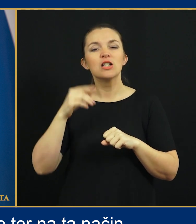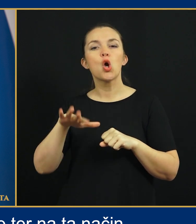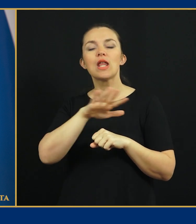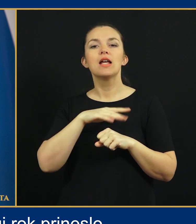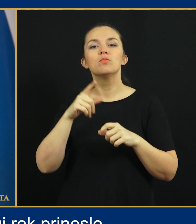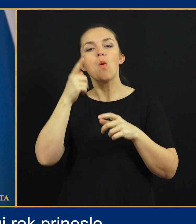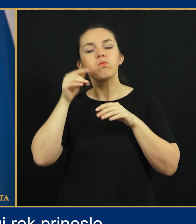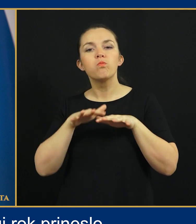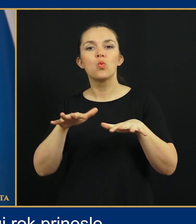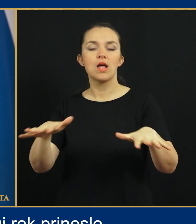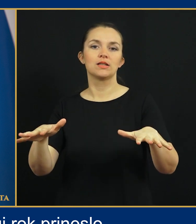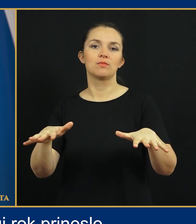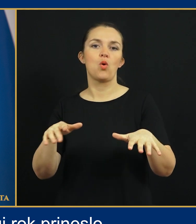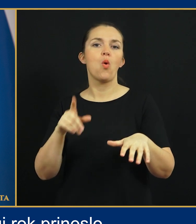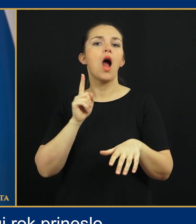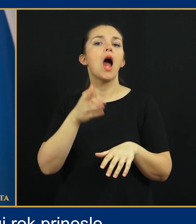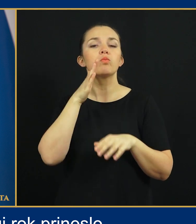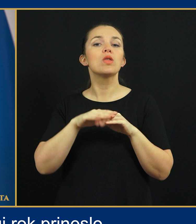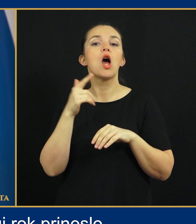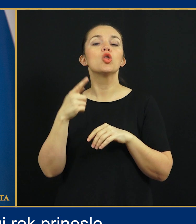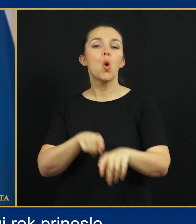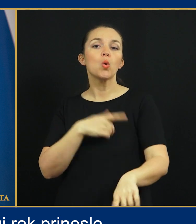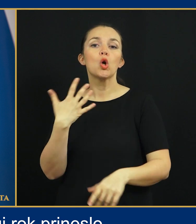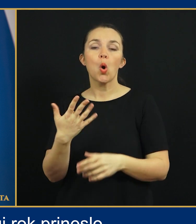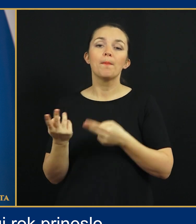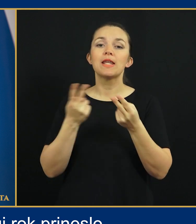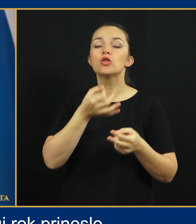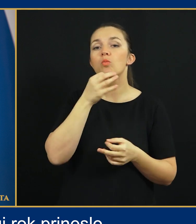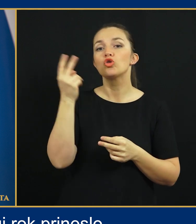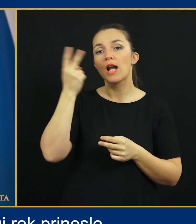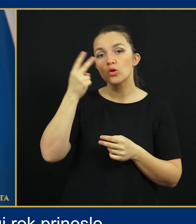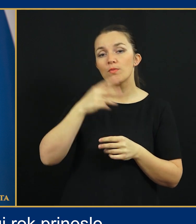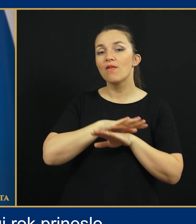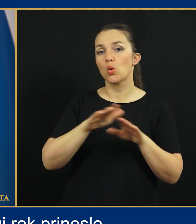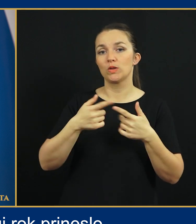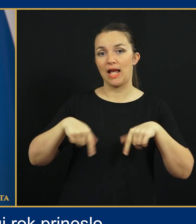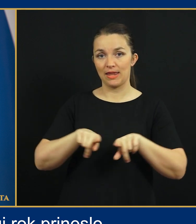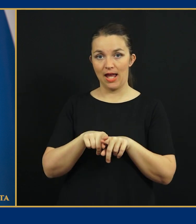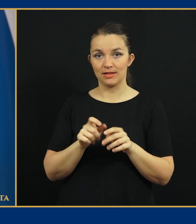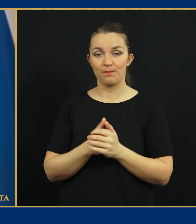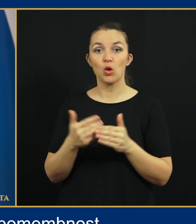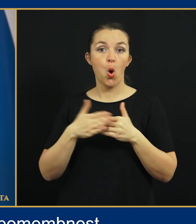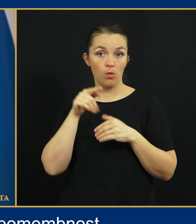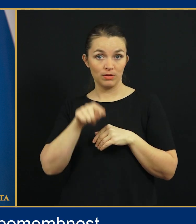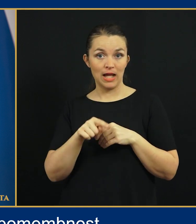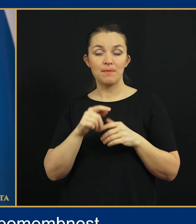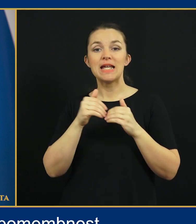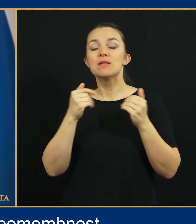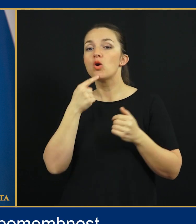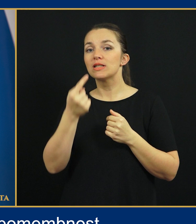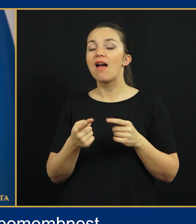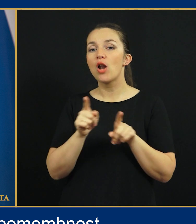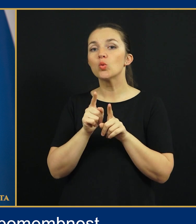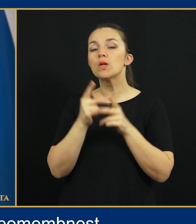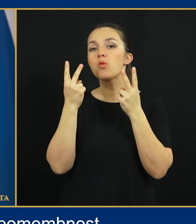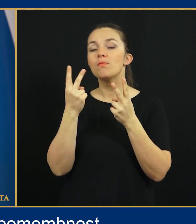nacionalizmov, populizmov, kar bo na dolgi rok prineslo boljše razumevanje vseh nas. Ob tem je izpostavila